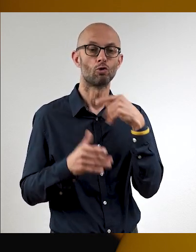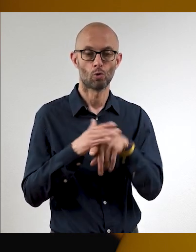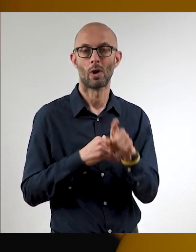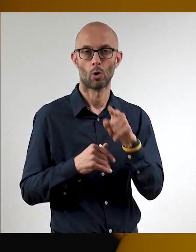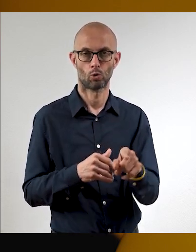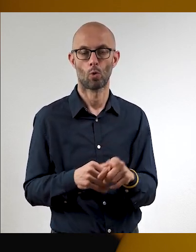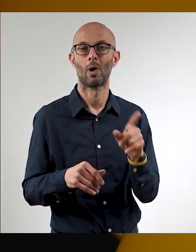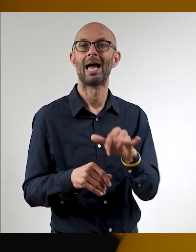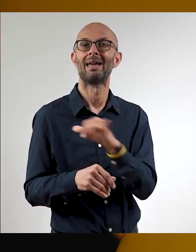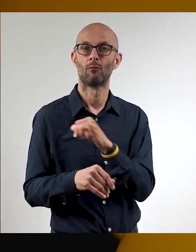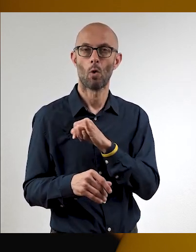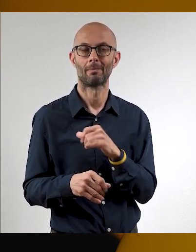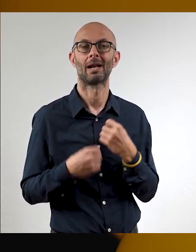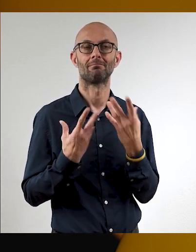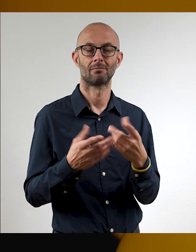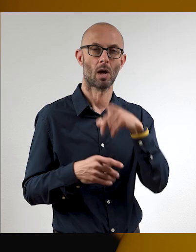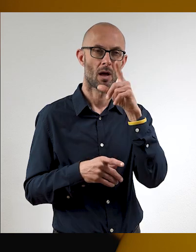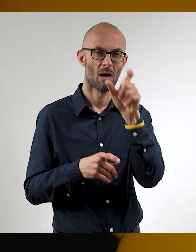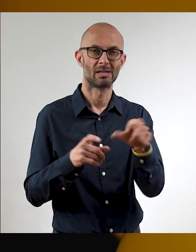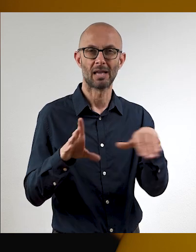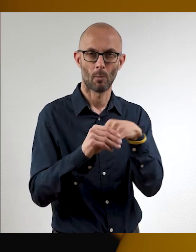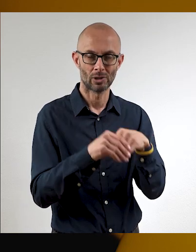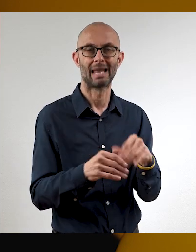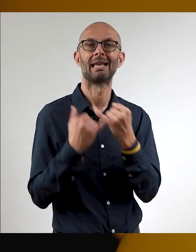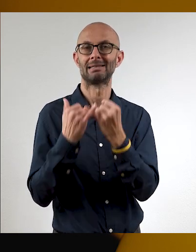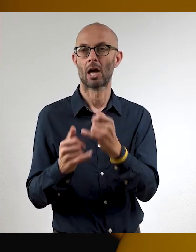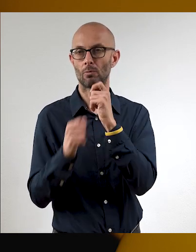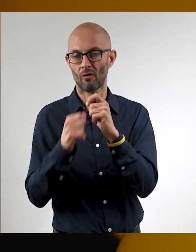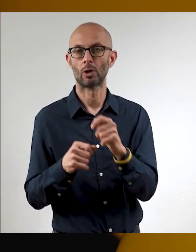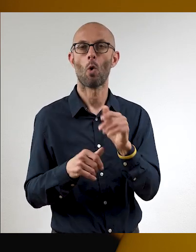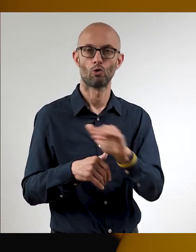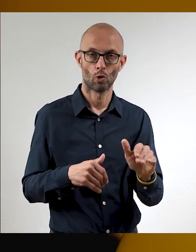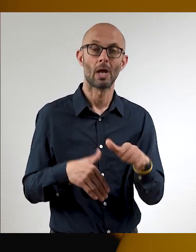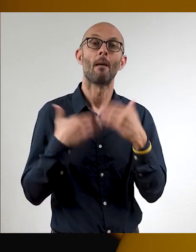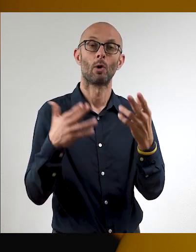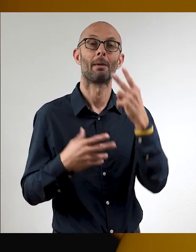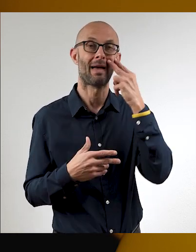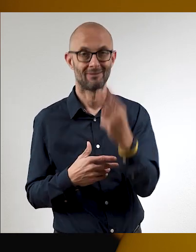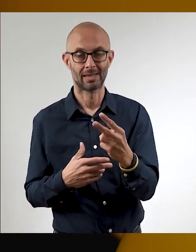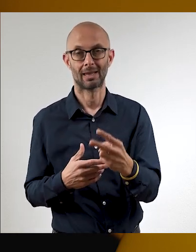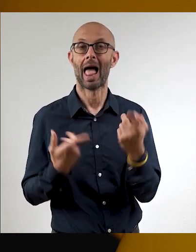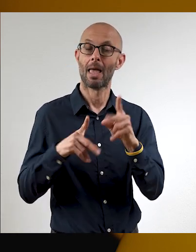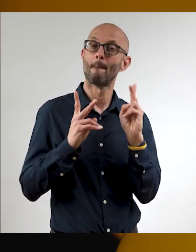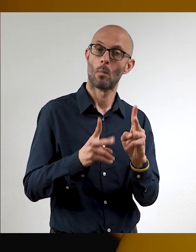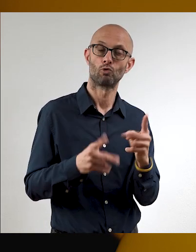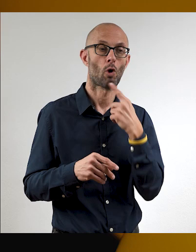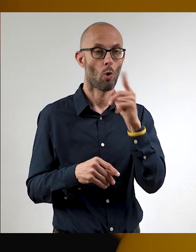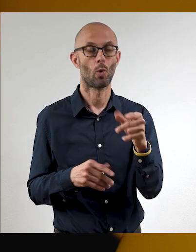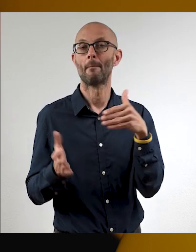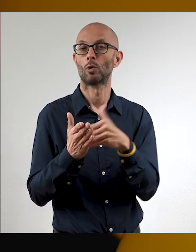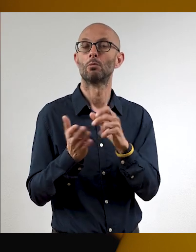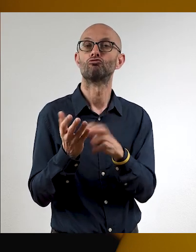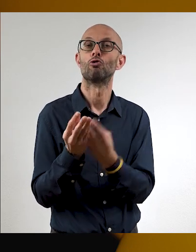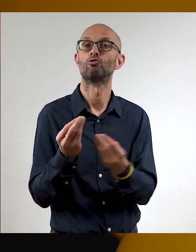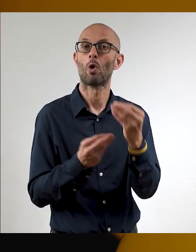to, ne, informirati kolektiv, starše, govoriti z otroki, potem pa videti, a je mogoče kdo, ki potrebuje